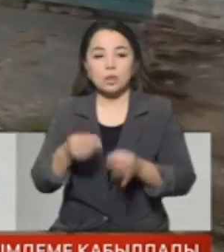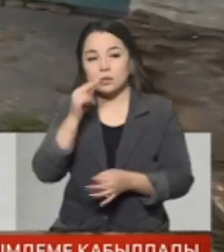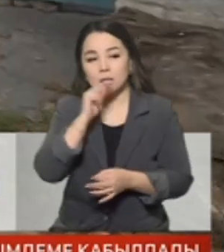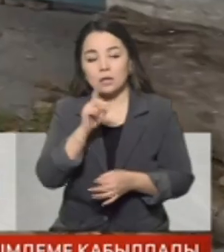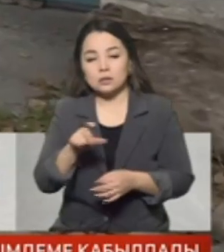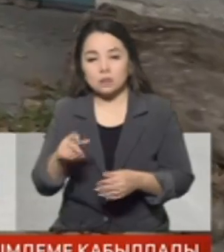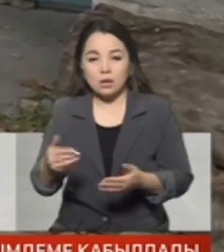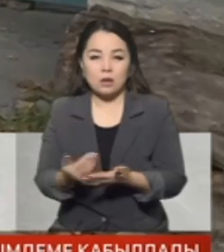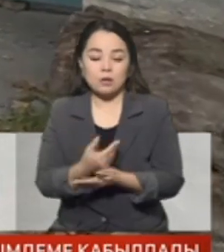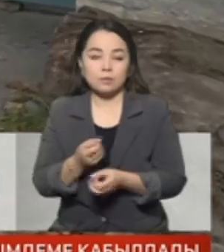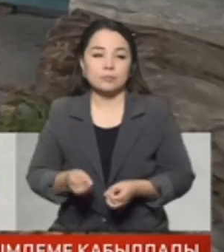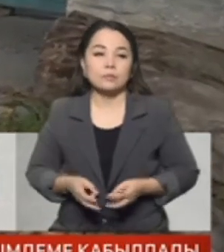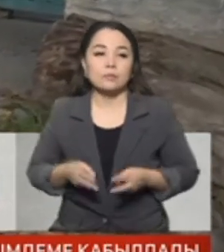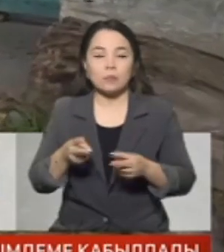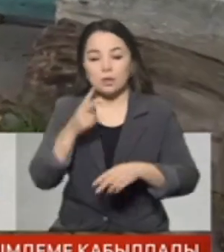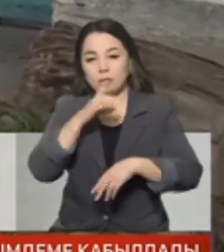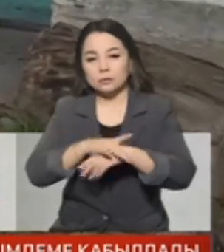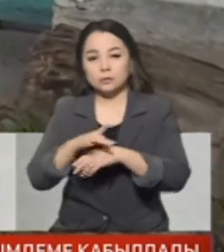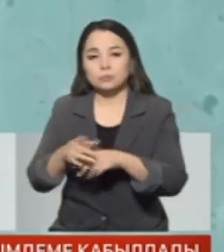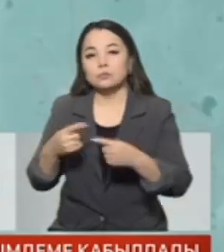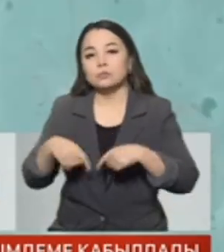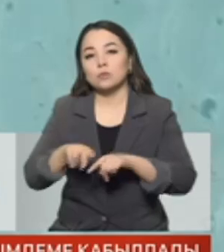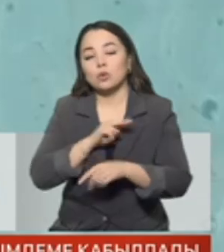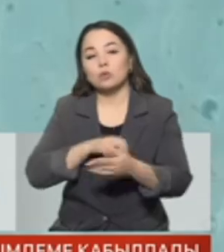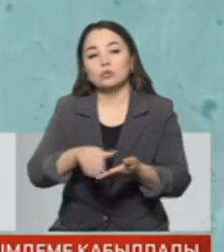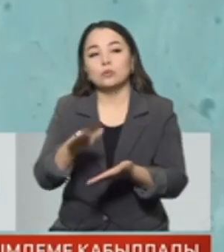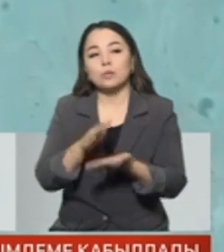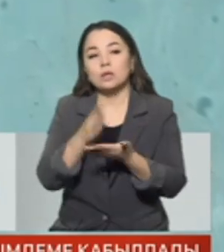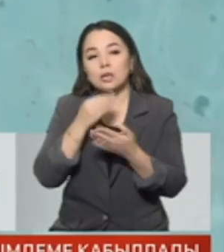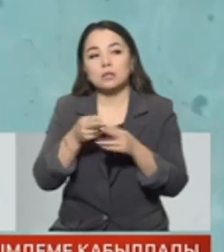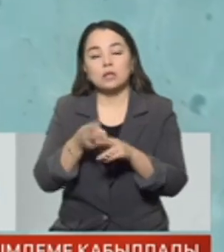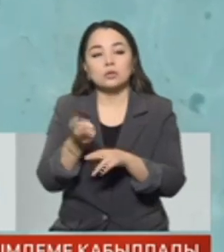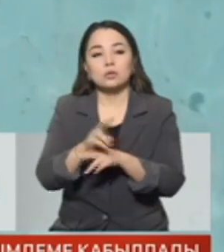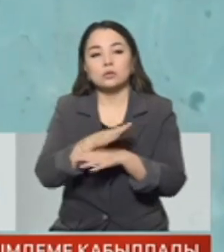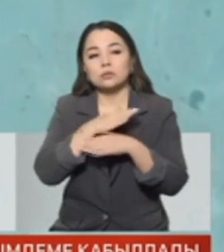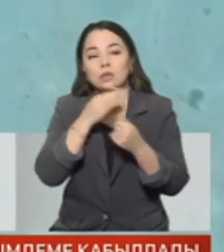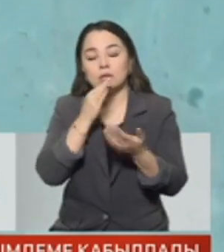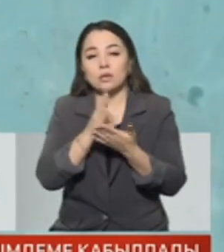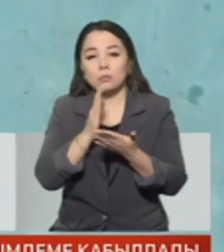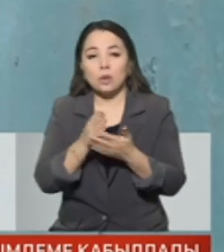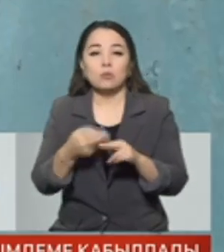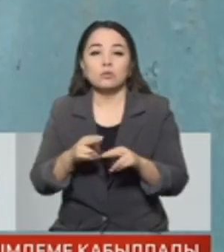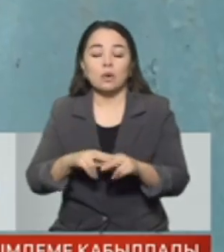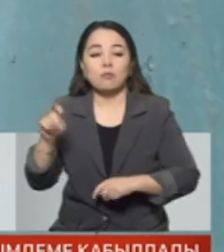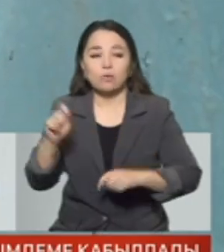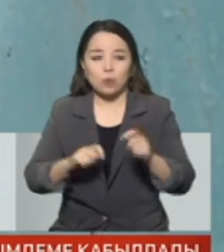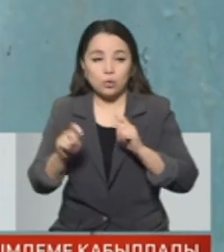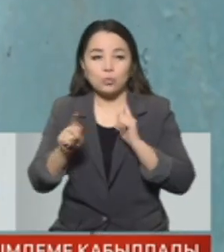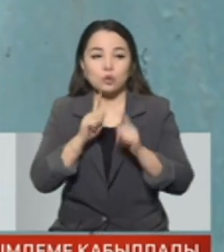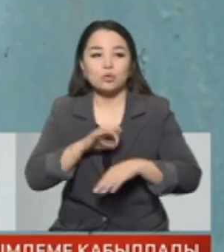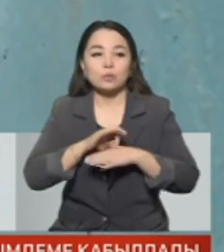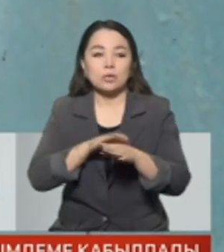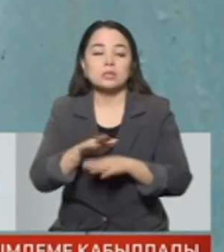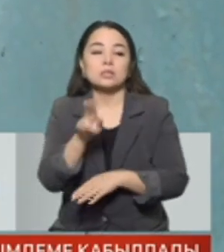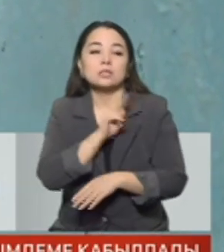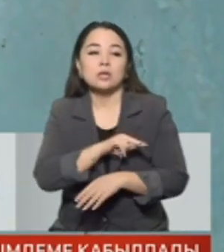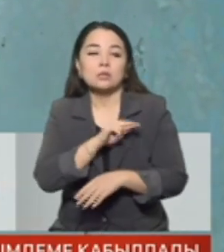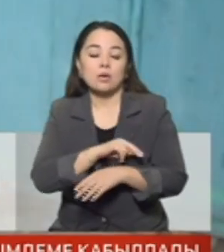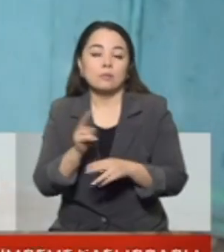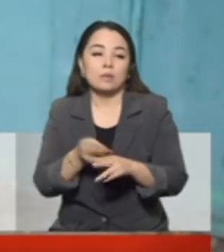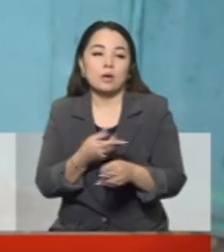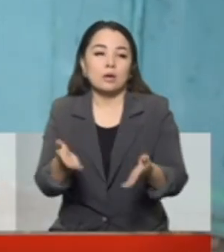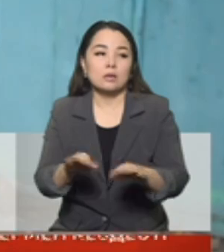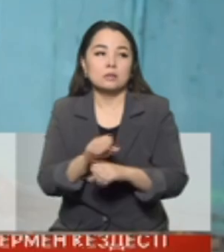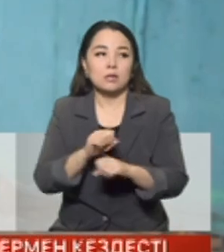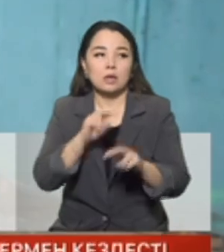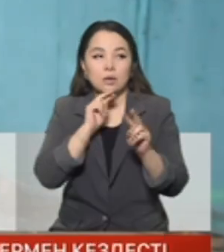қылмысқа баратындар көбейіп барады. Тіпті қоғамдық жұмыстан бас тартып, бармай қоятындар да кездеседі. Форумда олардың жұмыссыз қалмауын қамтамасыз ету үшін